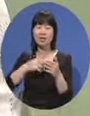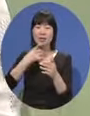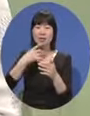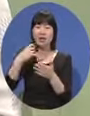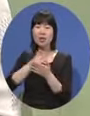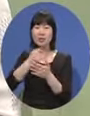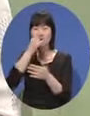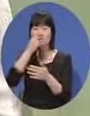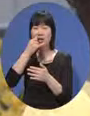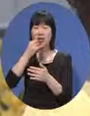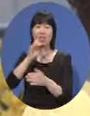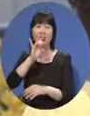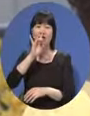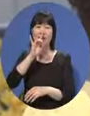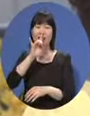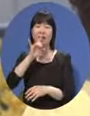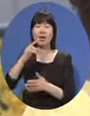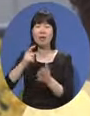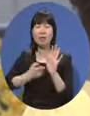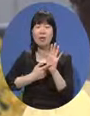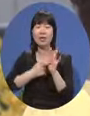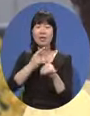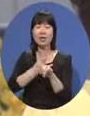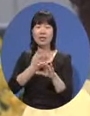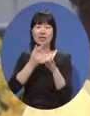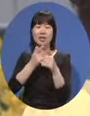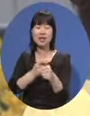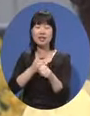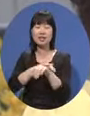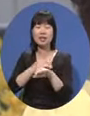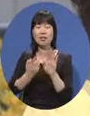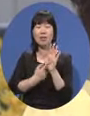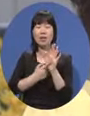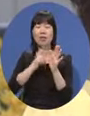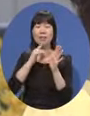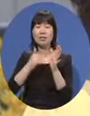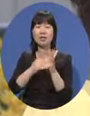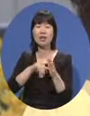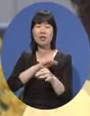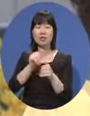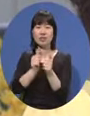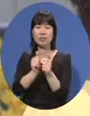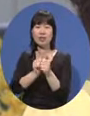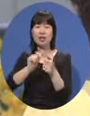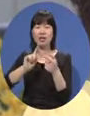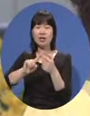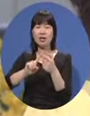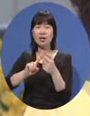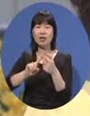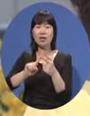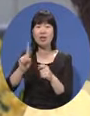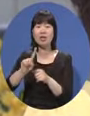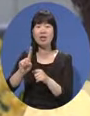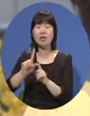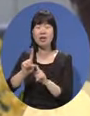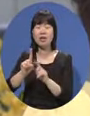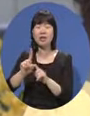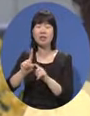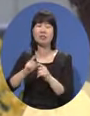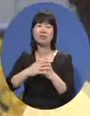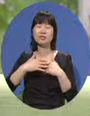갖고 있으면 안돼요 표 든 해야 상대방의 잘 전달이 되는데 우리는 남자들이 그런게 좀 약하죠